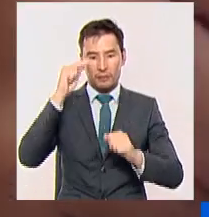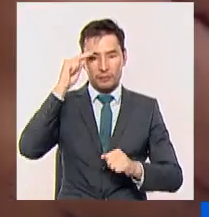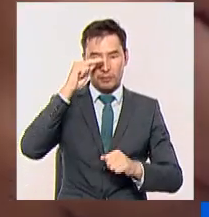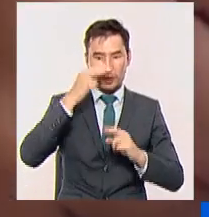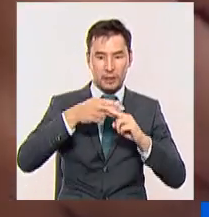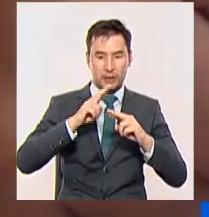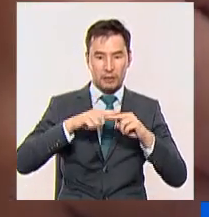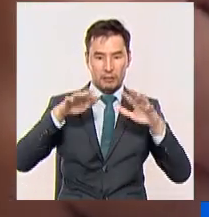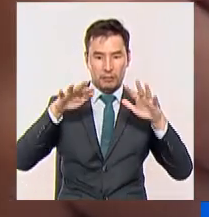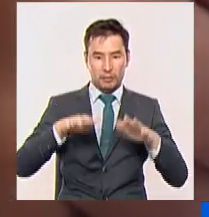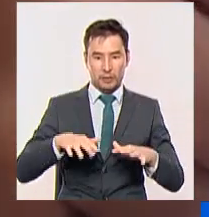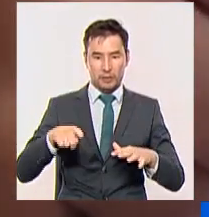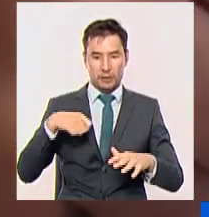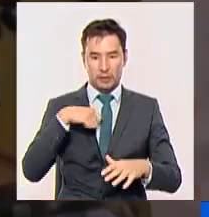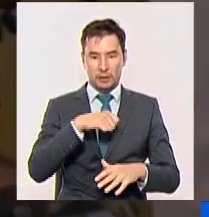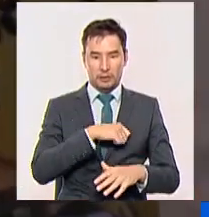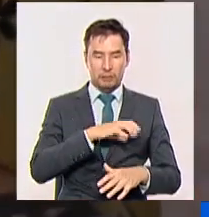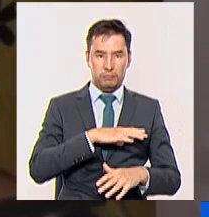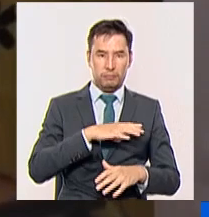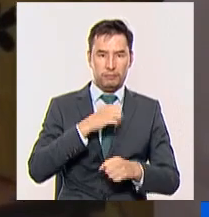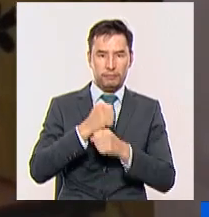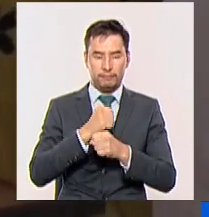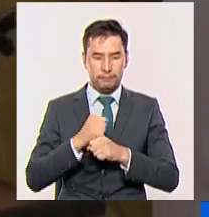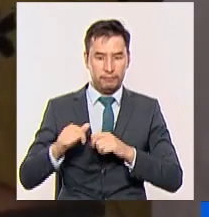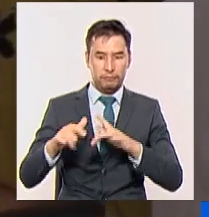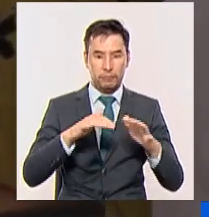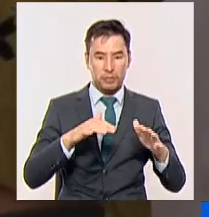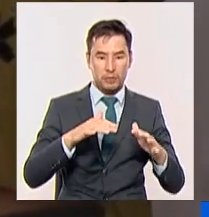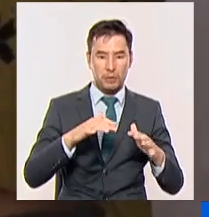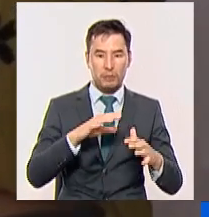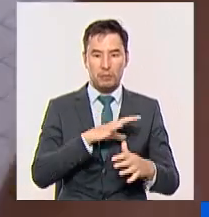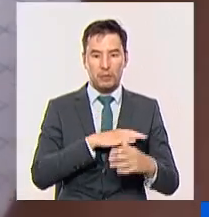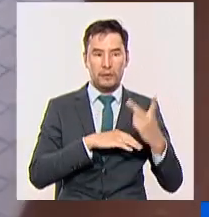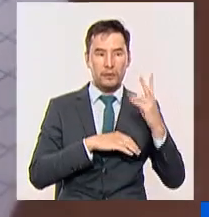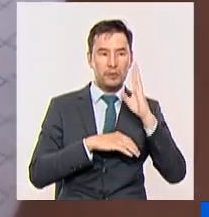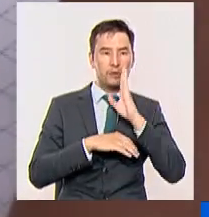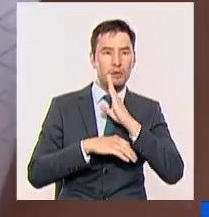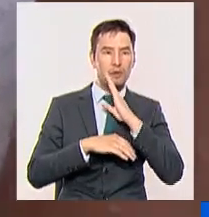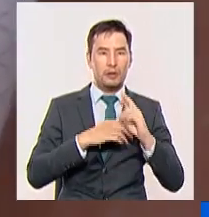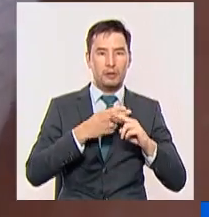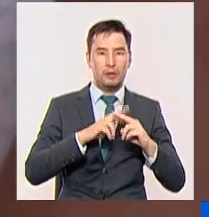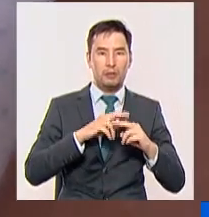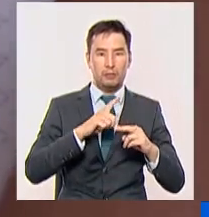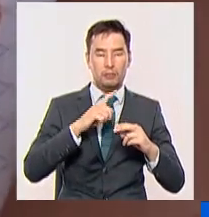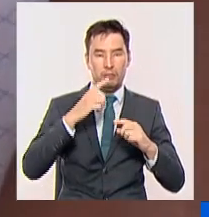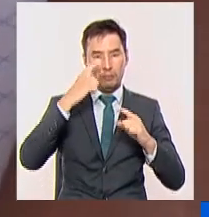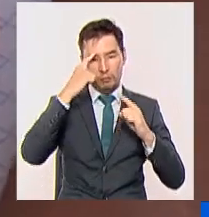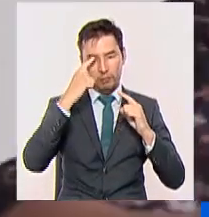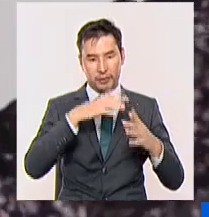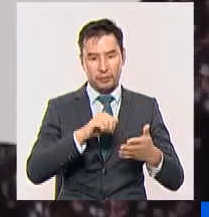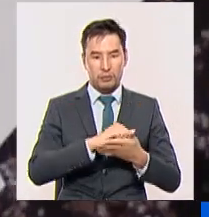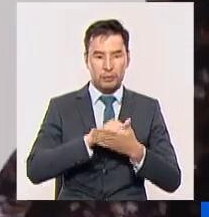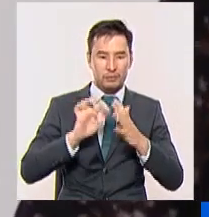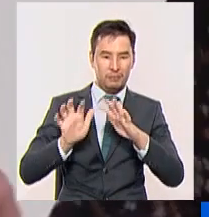қаланған оқу ордасына өзі құрылтайшы болған. Бірақ кейінен сенімге кірген екі әйел құжаттарды бұрмалап, табалдырықтан аттатпай қойды